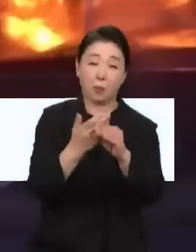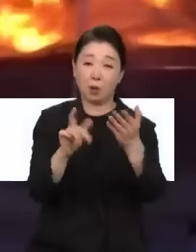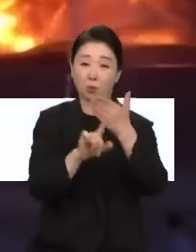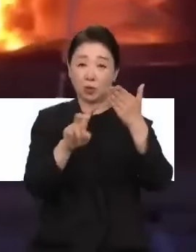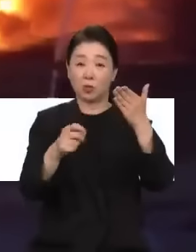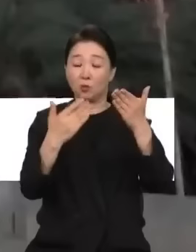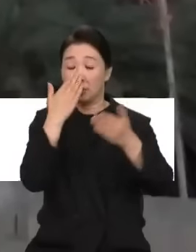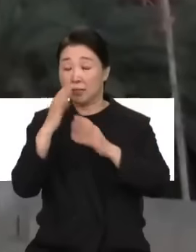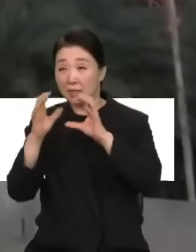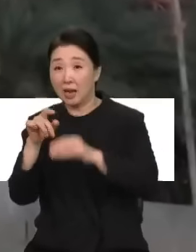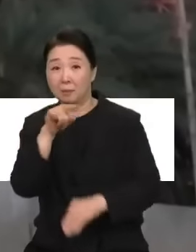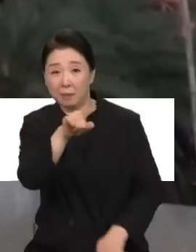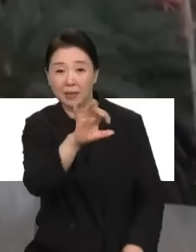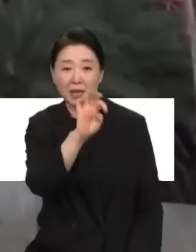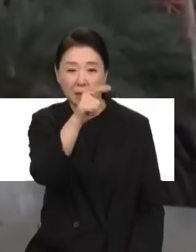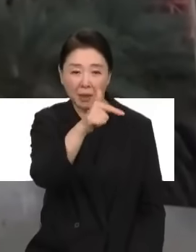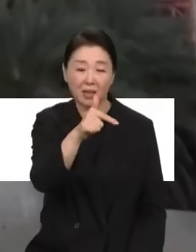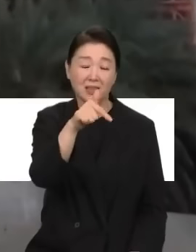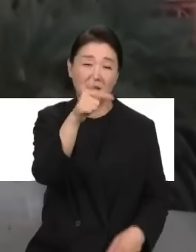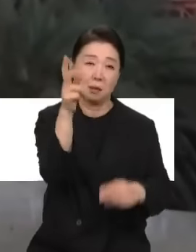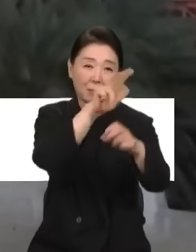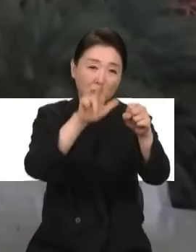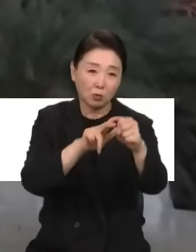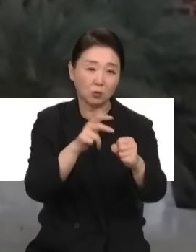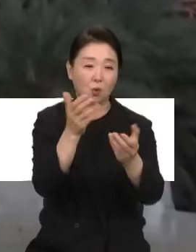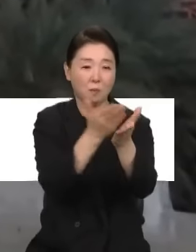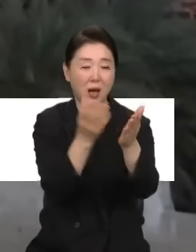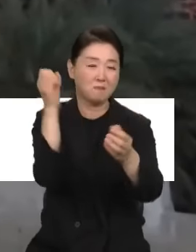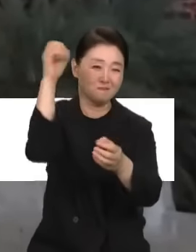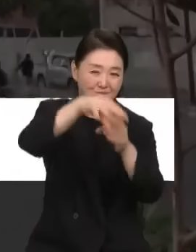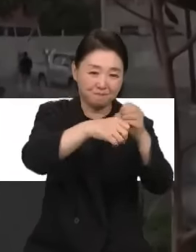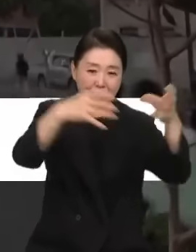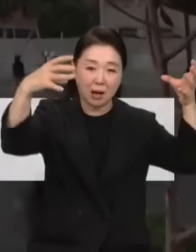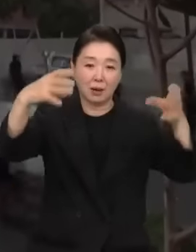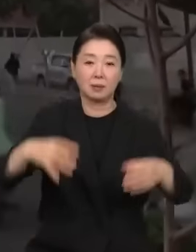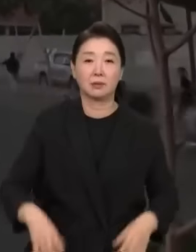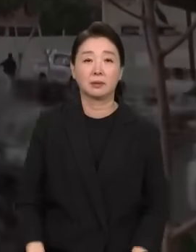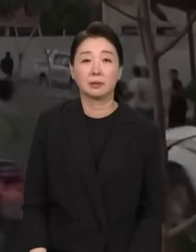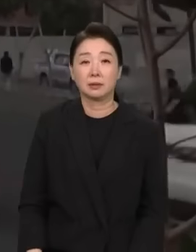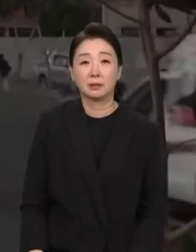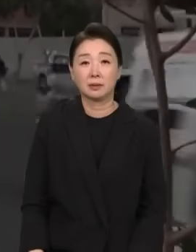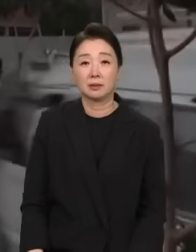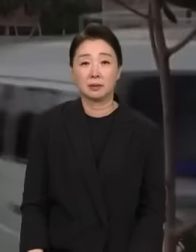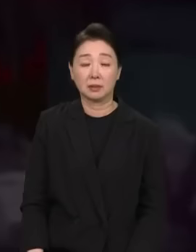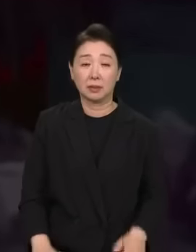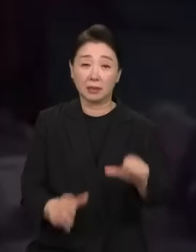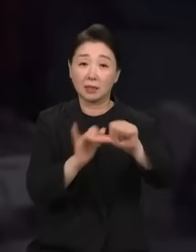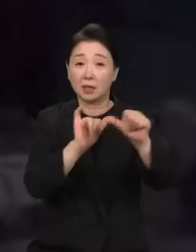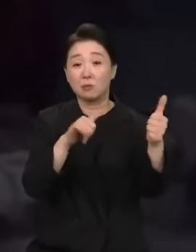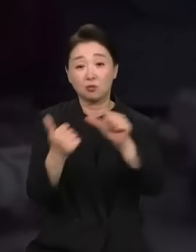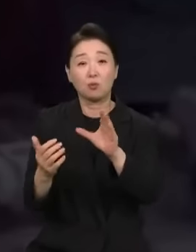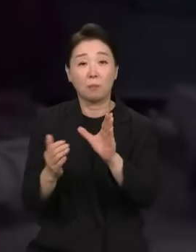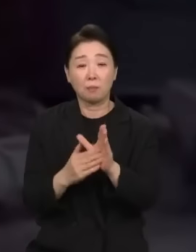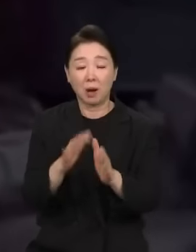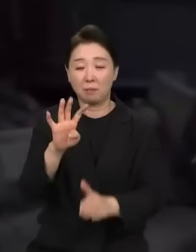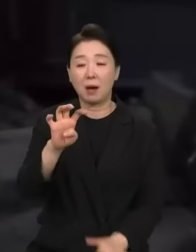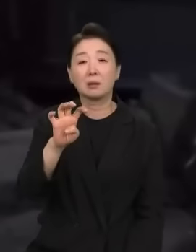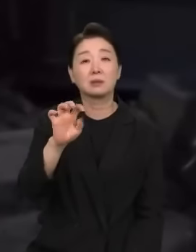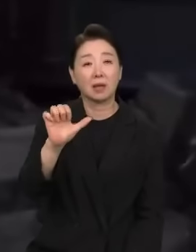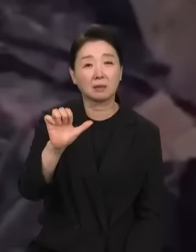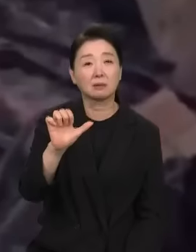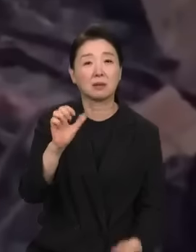이스라엘이 예멘 호데 이다의 발전소와 한구 시설을 공했습니다 현재까지 다섯명이 숨지고 마 명이